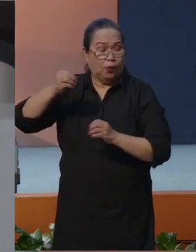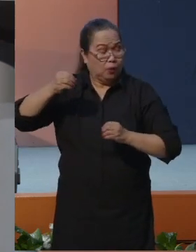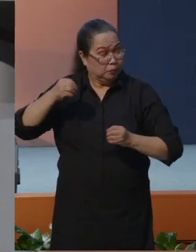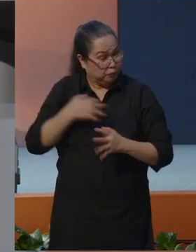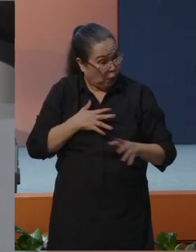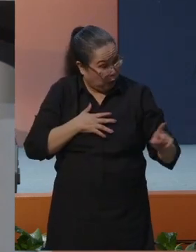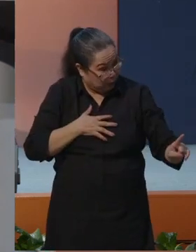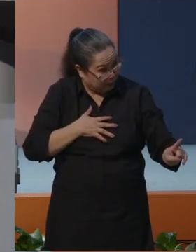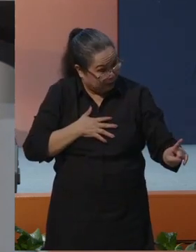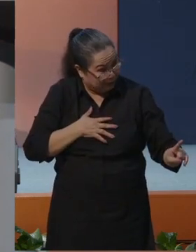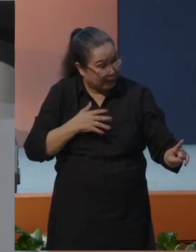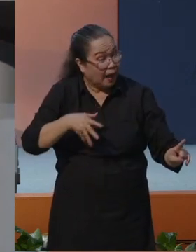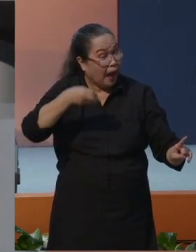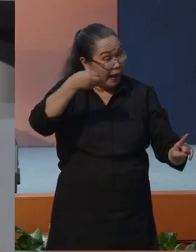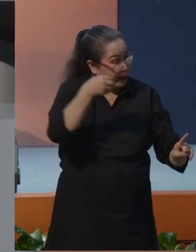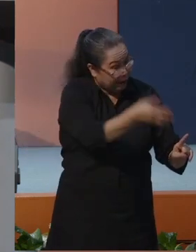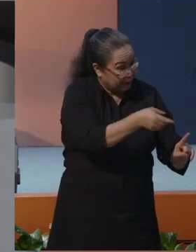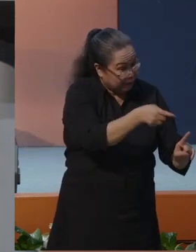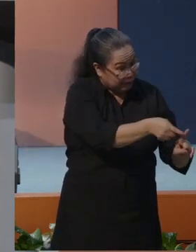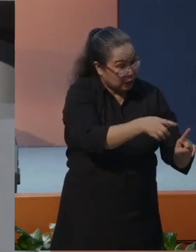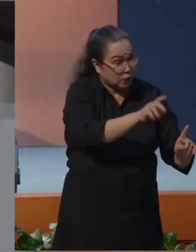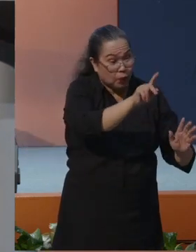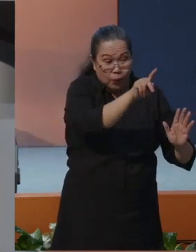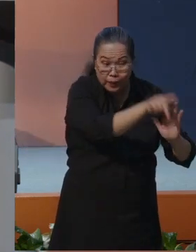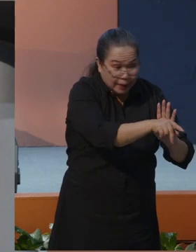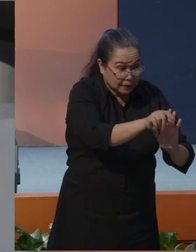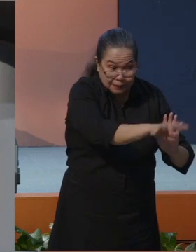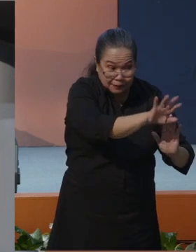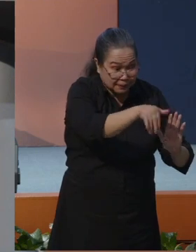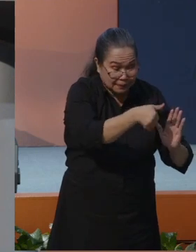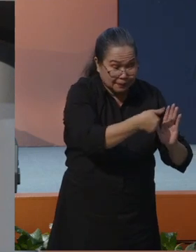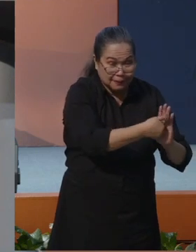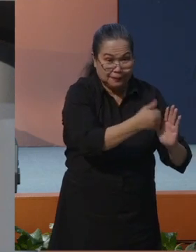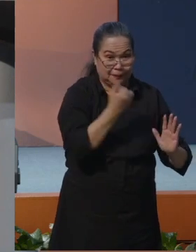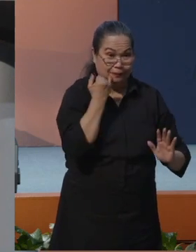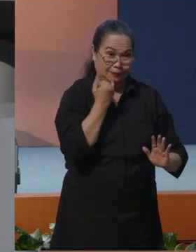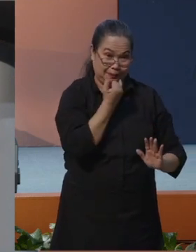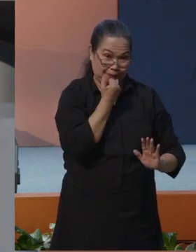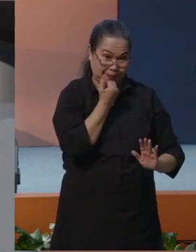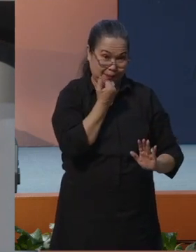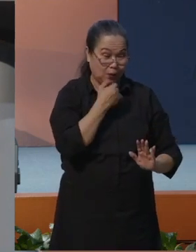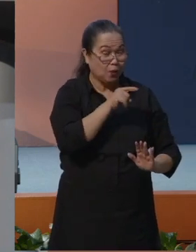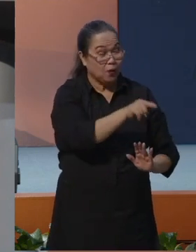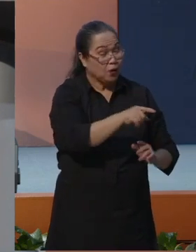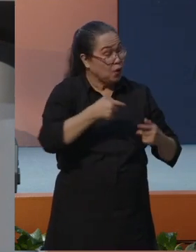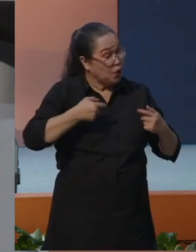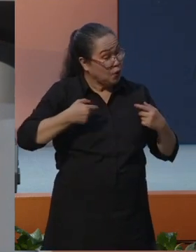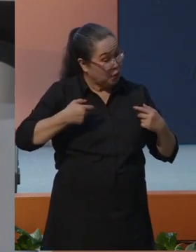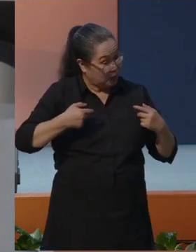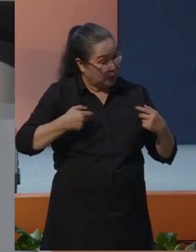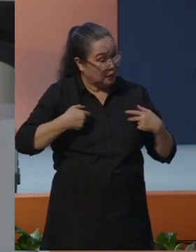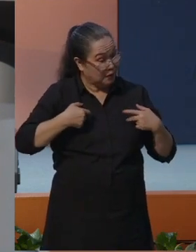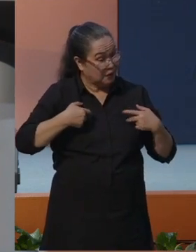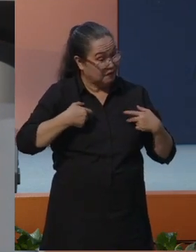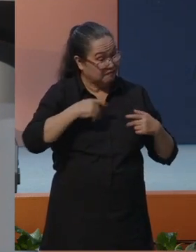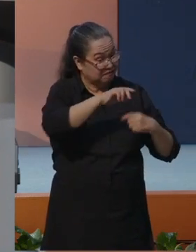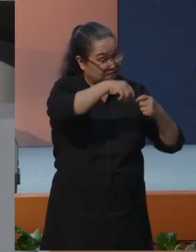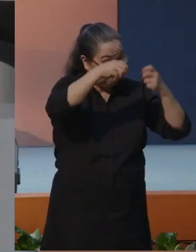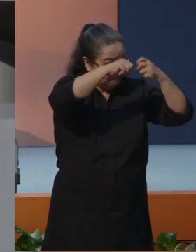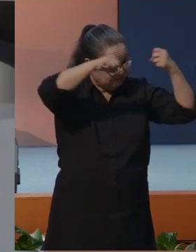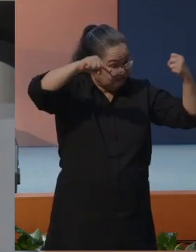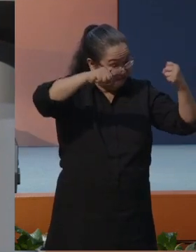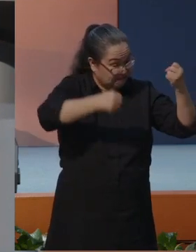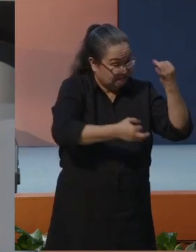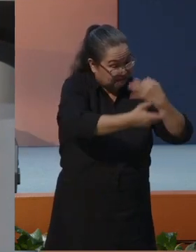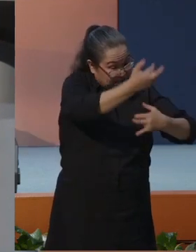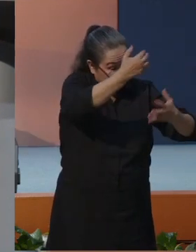them. I will give them all over to you, slain to Israel. You shall hamstring their horses and